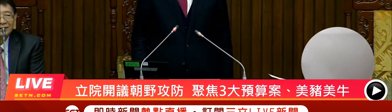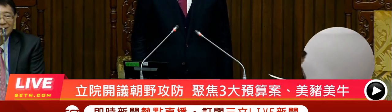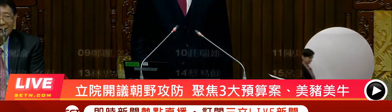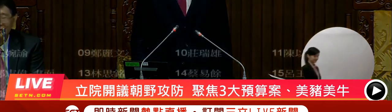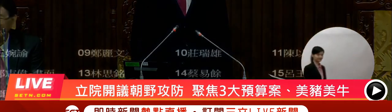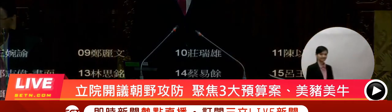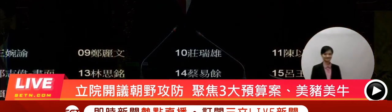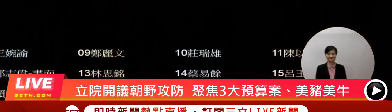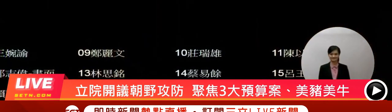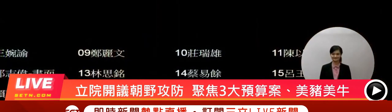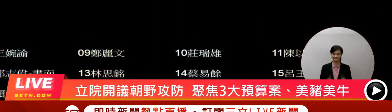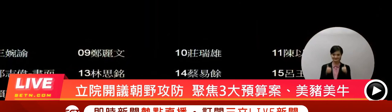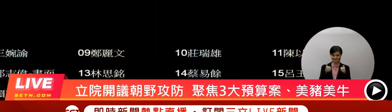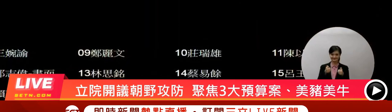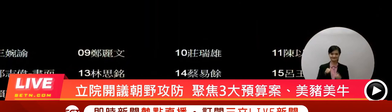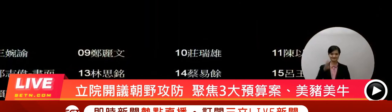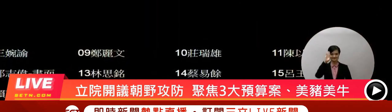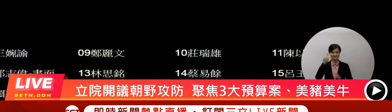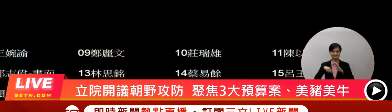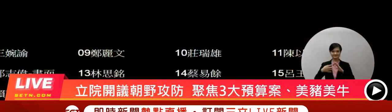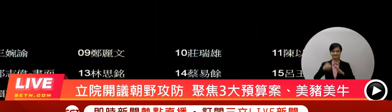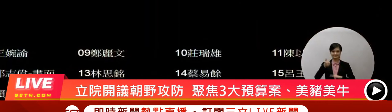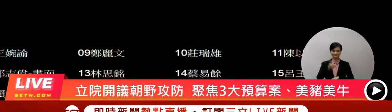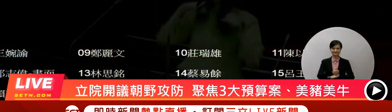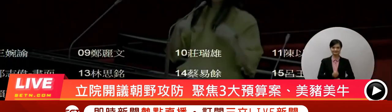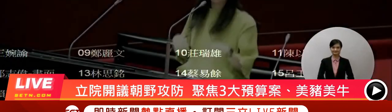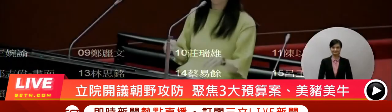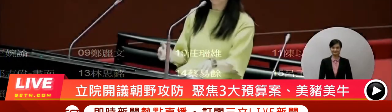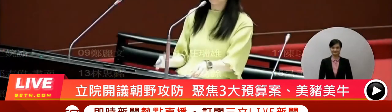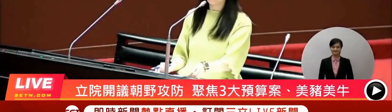谢谢，请苏院长。 好，苏院长，请。